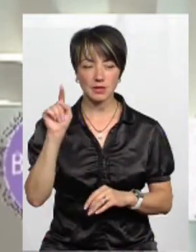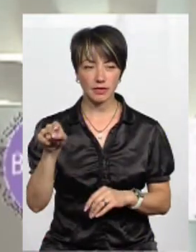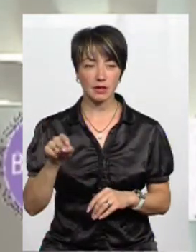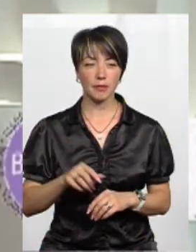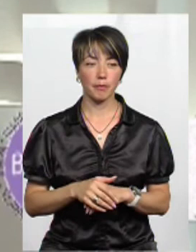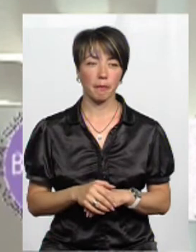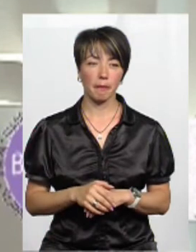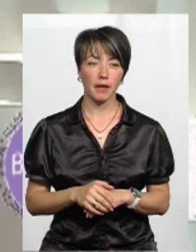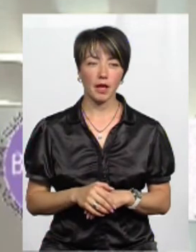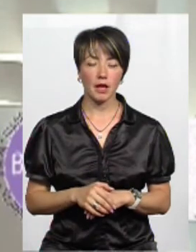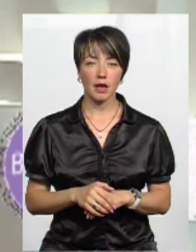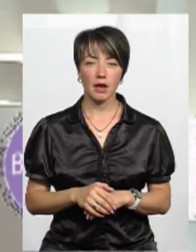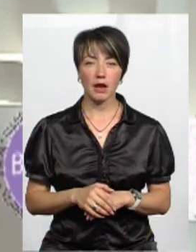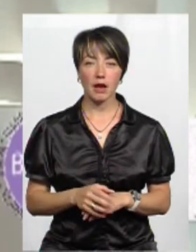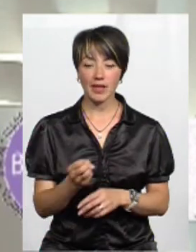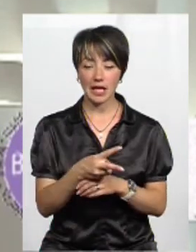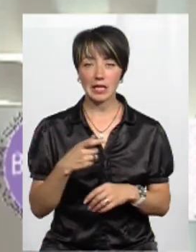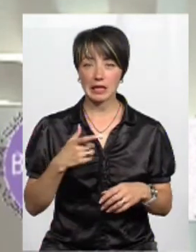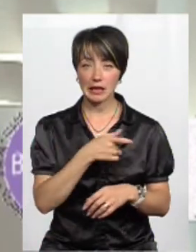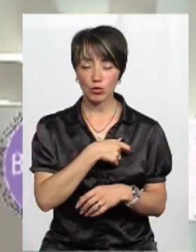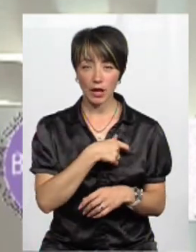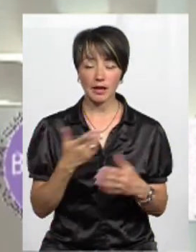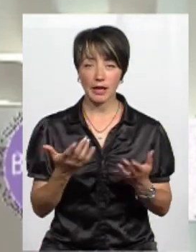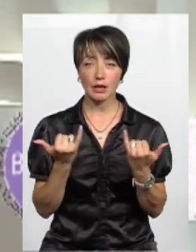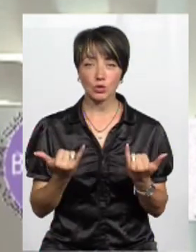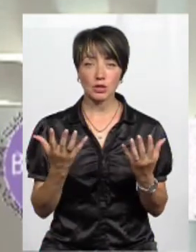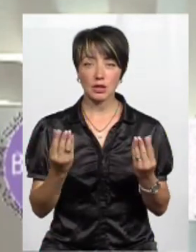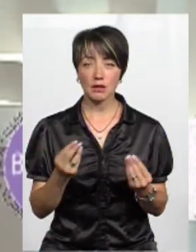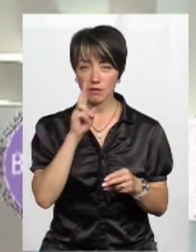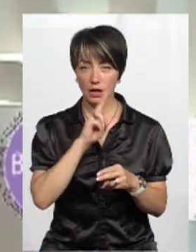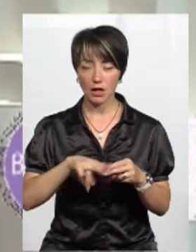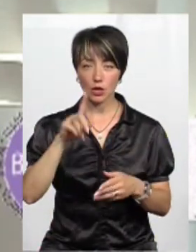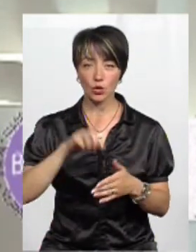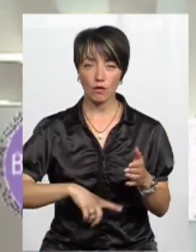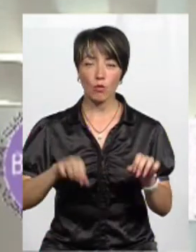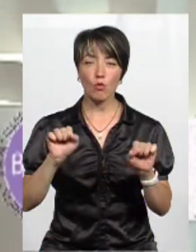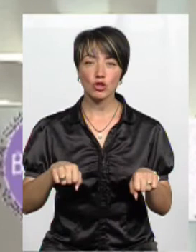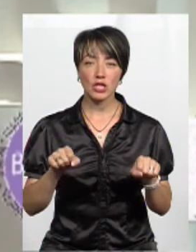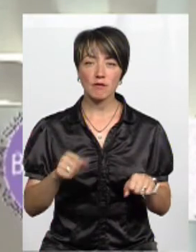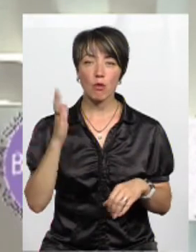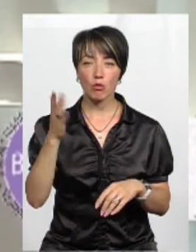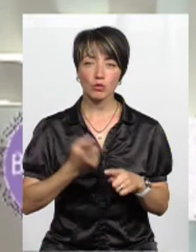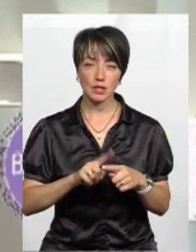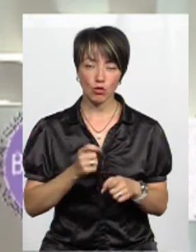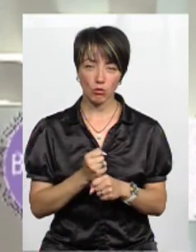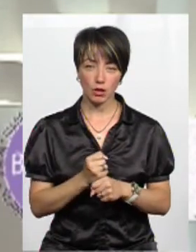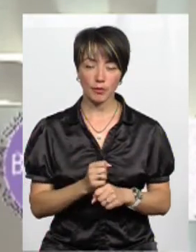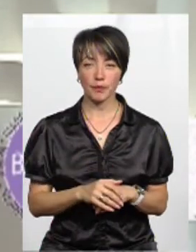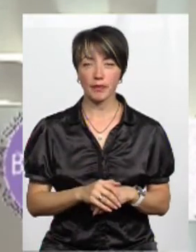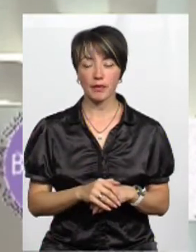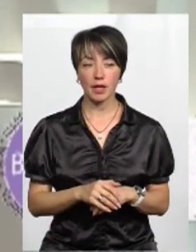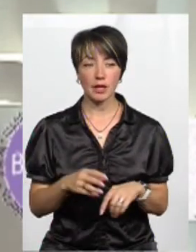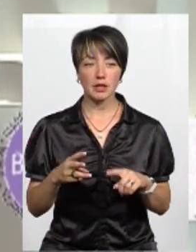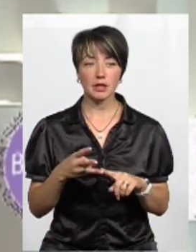звідти. Відкликання тих депутатів, які на сьогодні втратили довіру. Тобто можливість в майбутньому це робити.